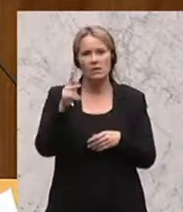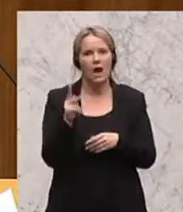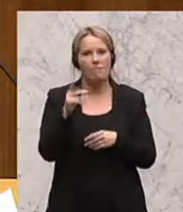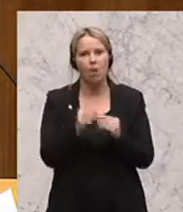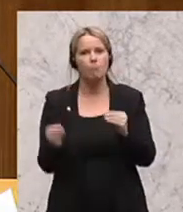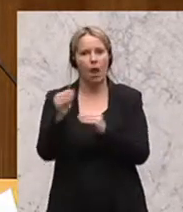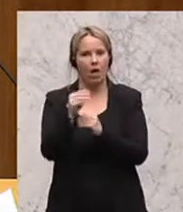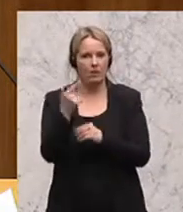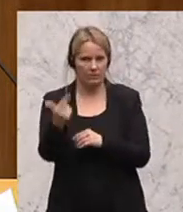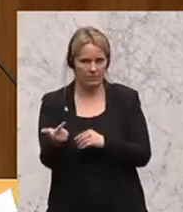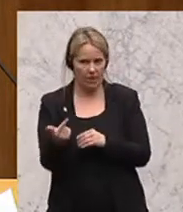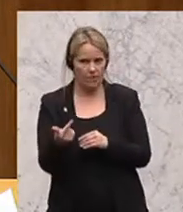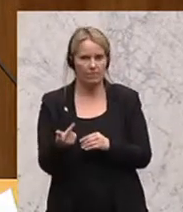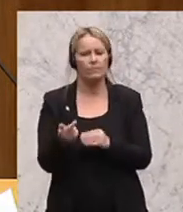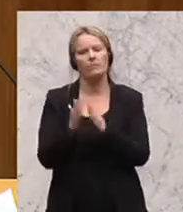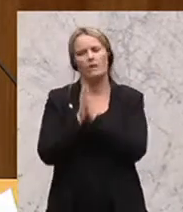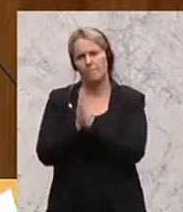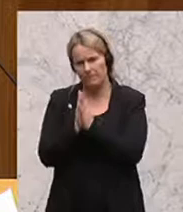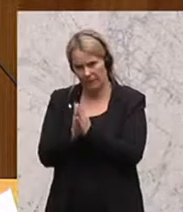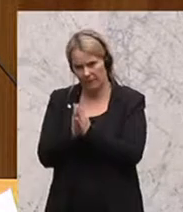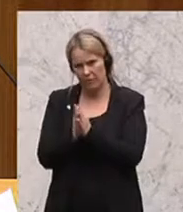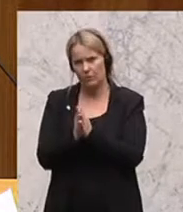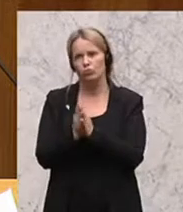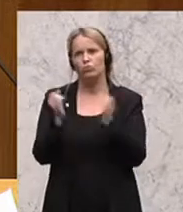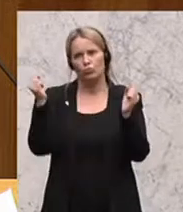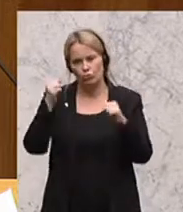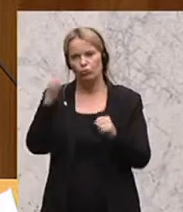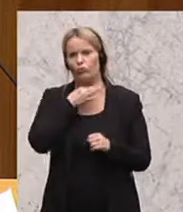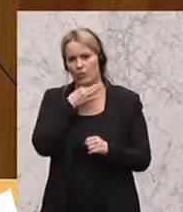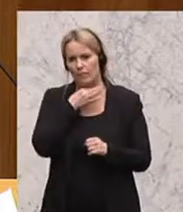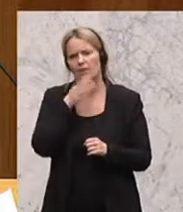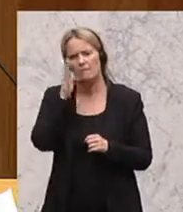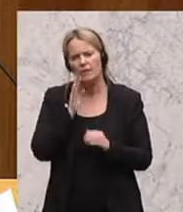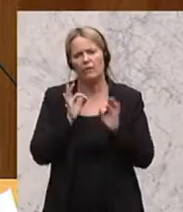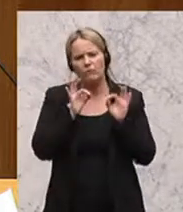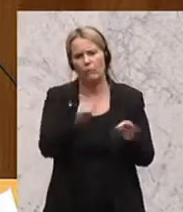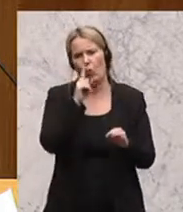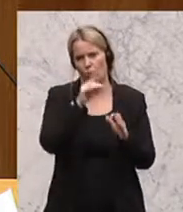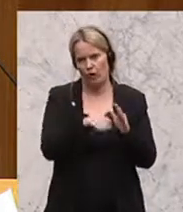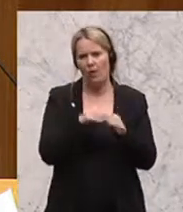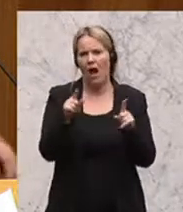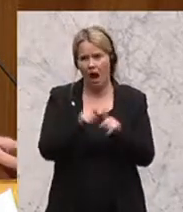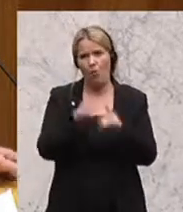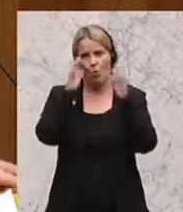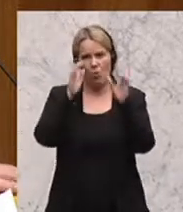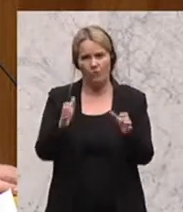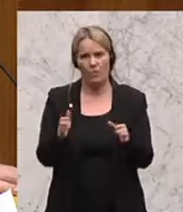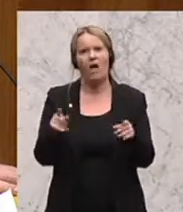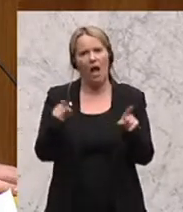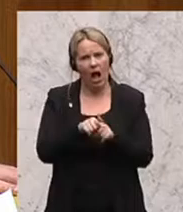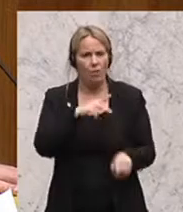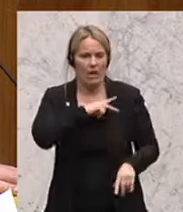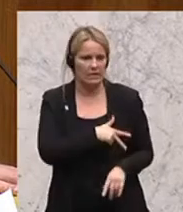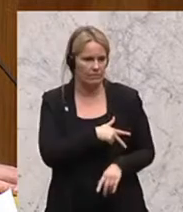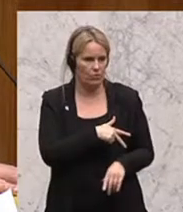2. Bitte stimmen Sie dem zu. Tun Sie was für die Unternehmer, auch die ÖVP, auch die